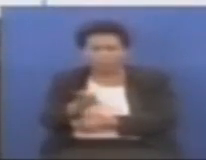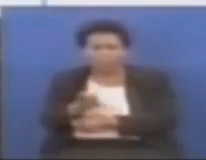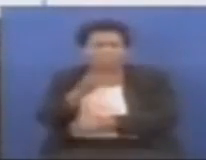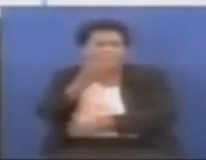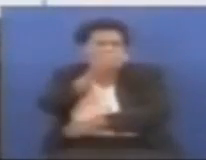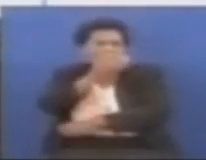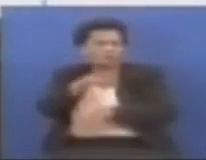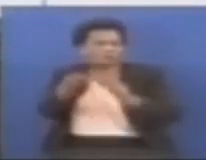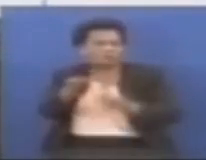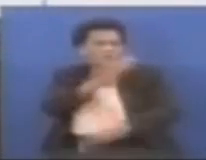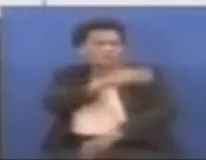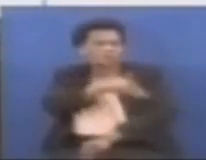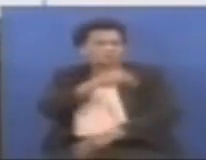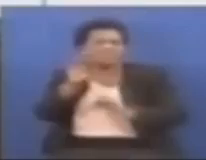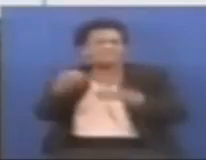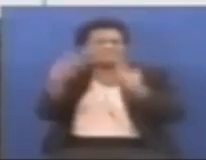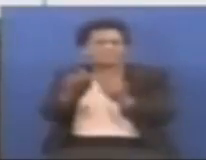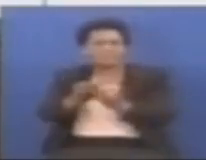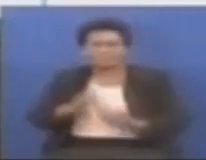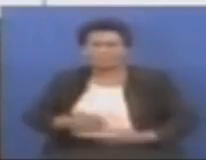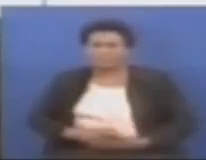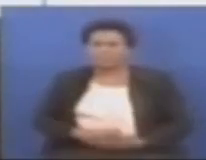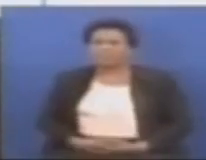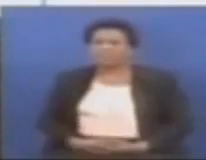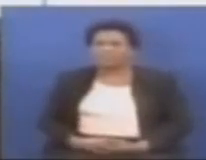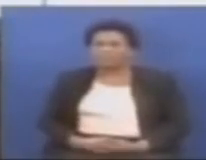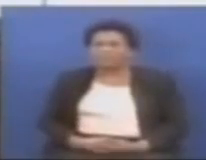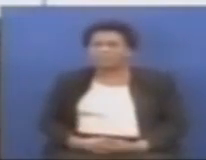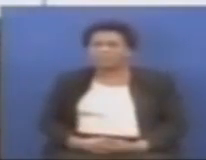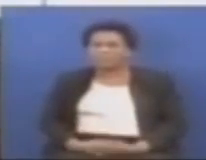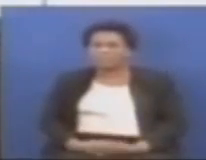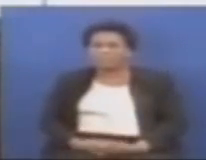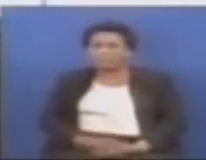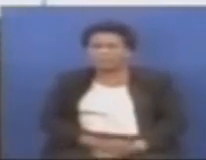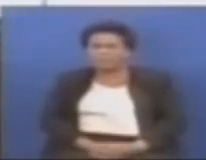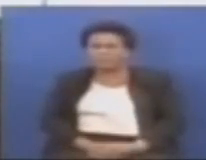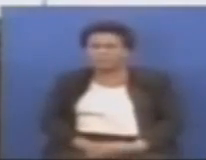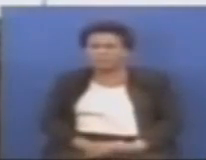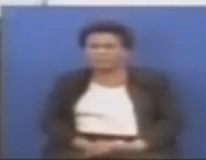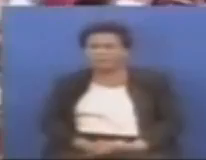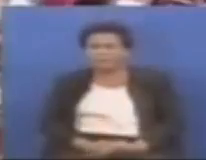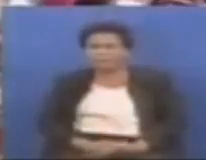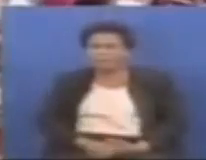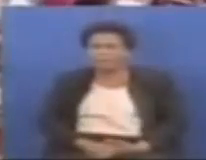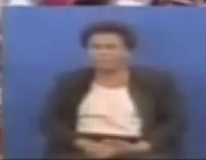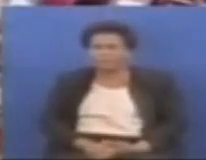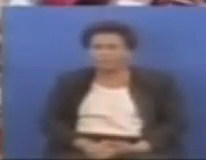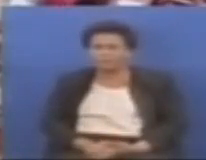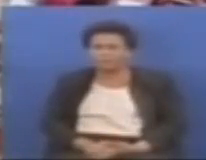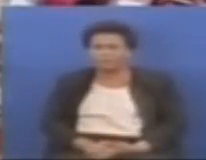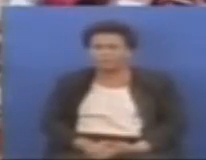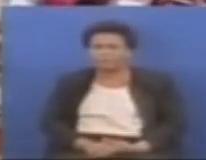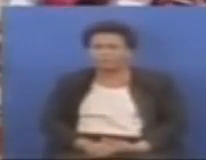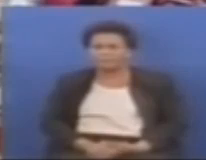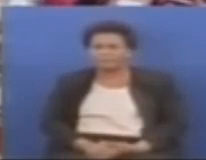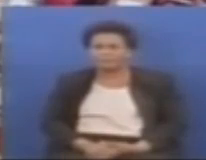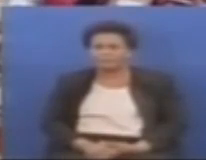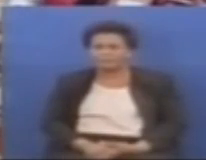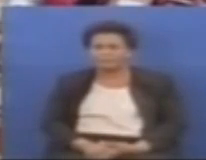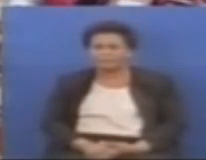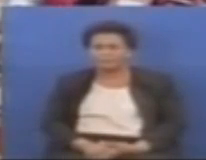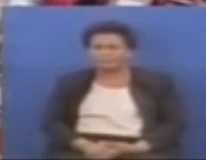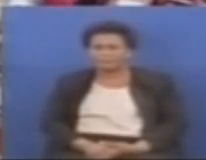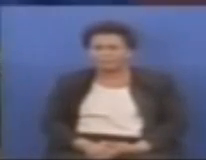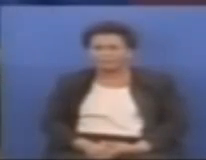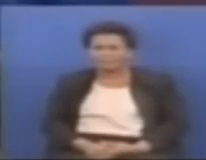ifahamike wazi ya kwamba wizara inasema inapitia Rita. Hiyo Rita huenda ikawa iko Dar es Salaam, lakini katika mkoa